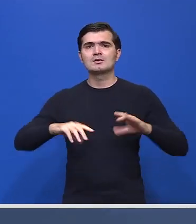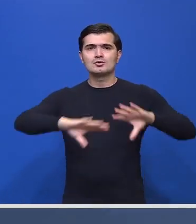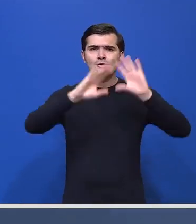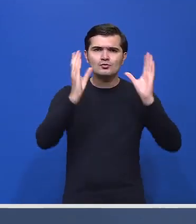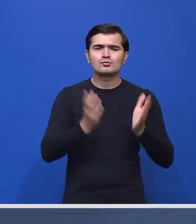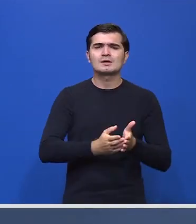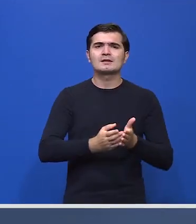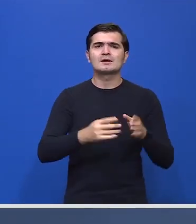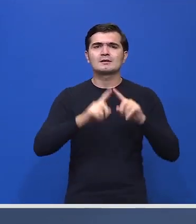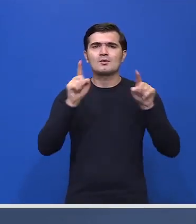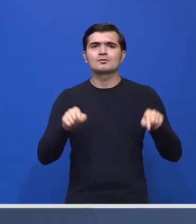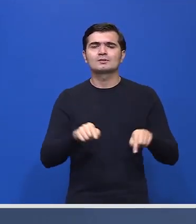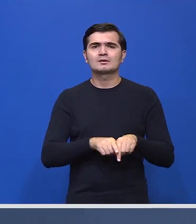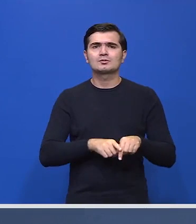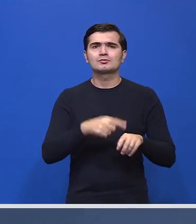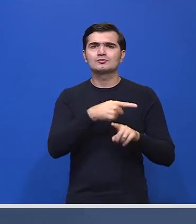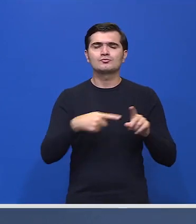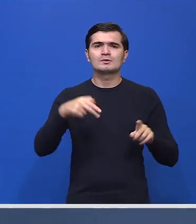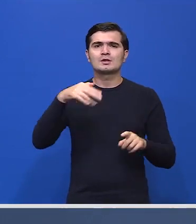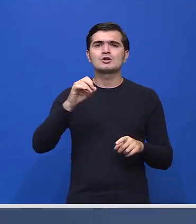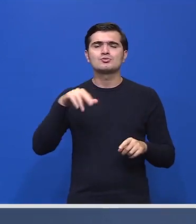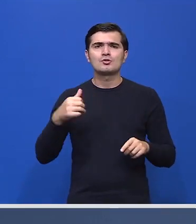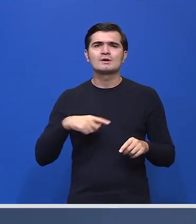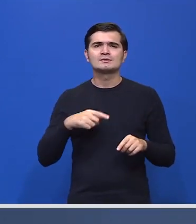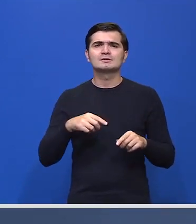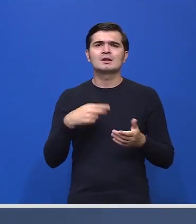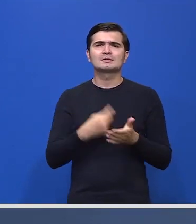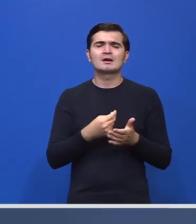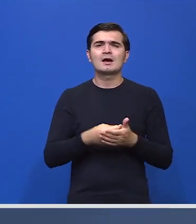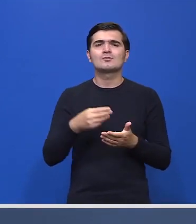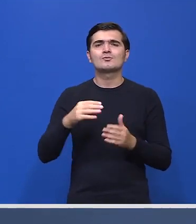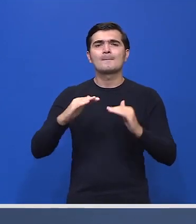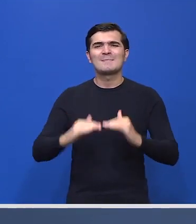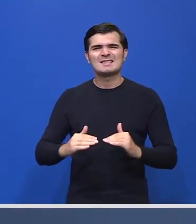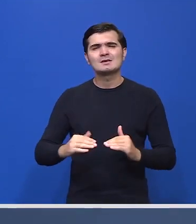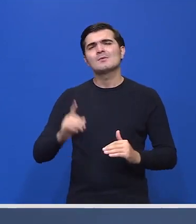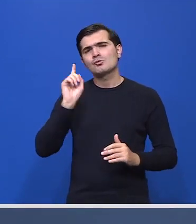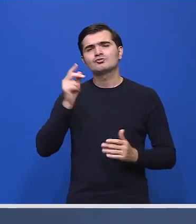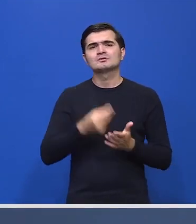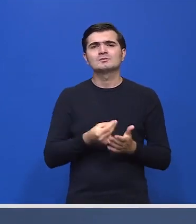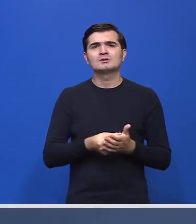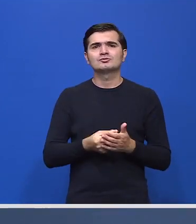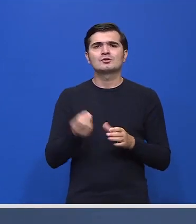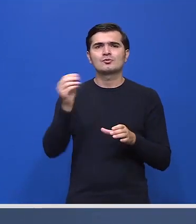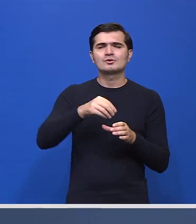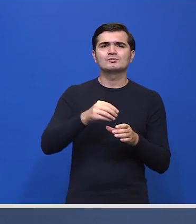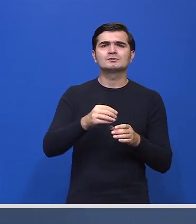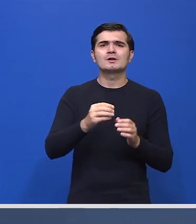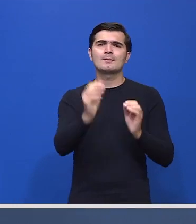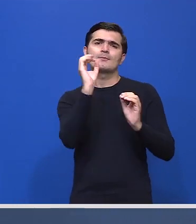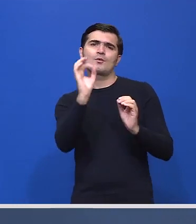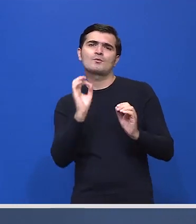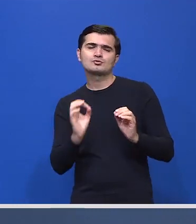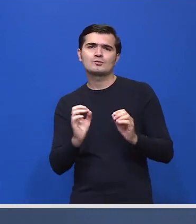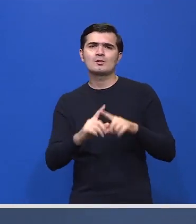part-time este la nivelul unui salariu minim, atunci se plătesc contribuțiile proporțional cu